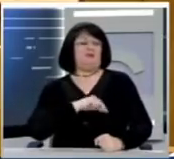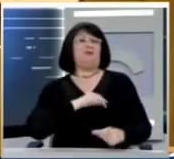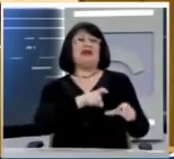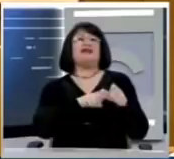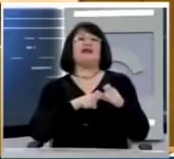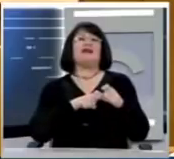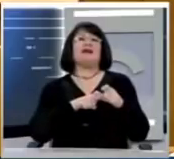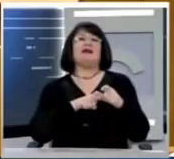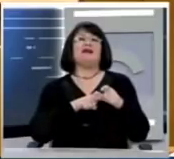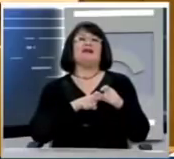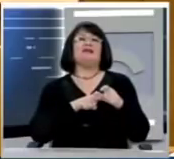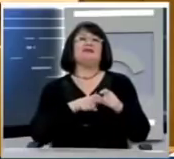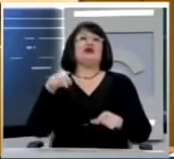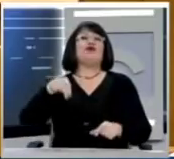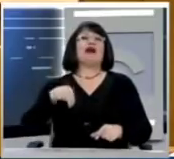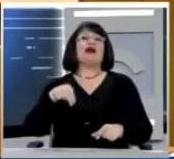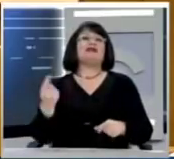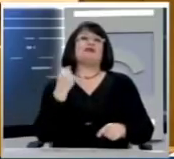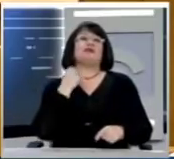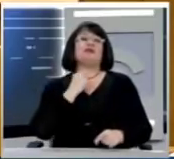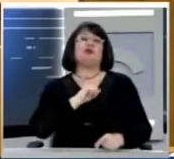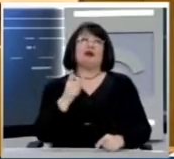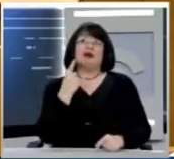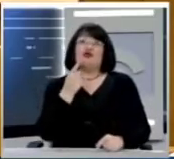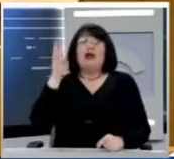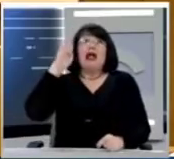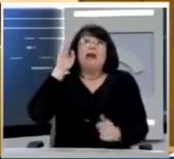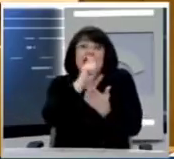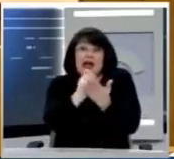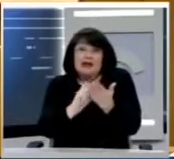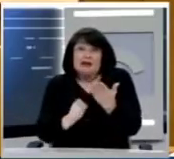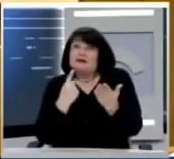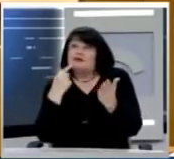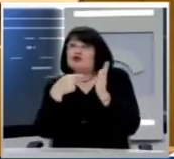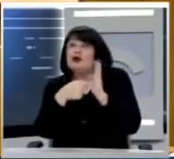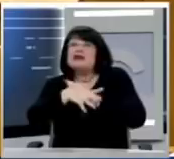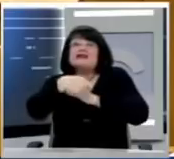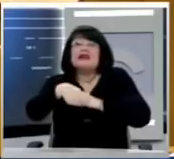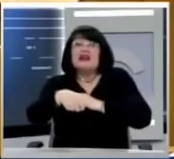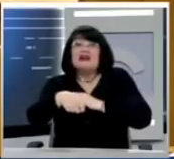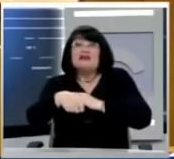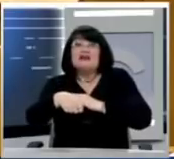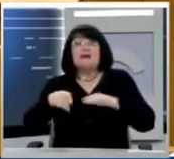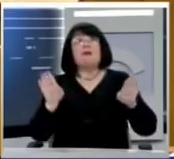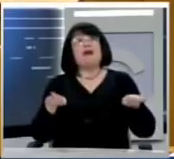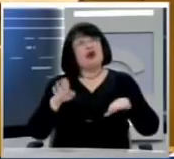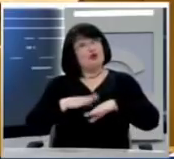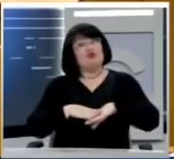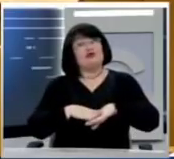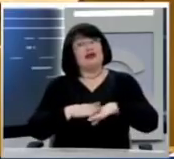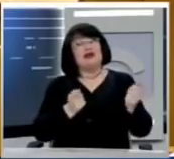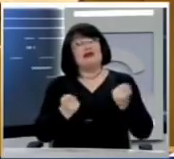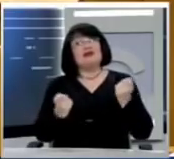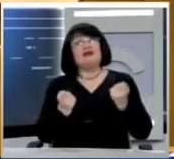θα χάνονταν από την Οβάρτης. Αυτά γράφουν οι Αμερικανικές αρχές, λένε οι εισαγγελείς. Και αυτό είναι σκευωρία του Παπαγγελόπουλου.